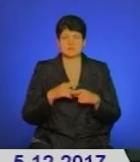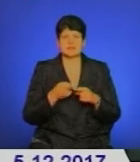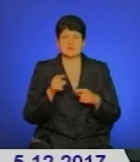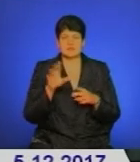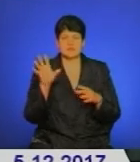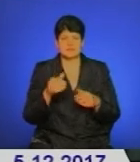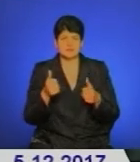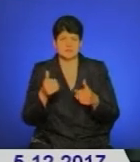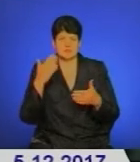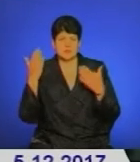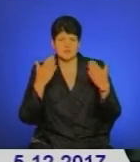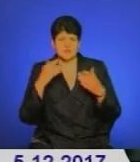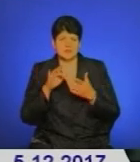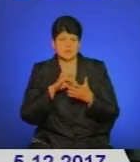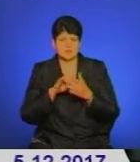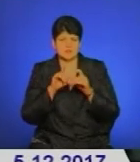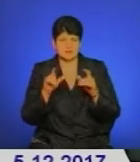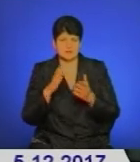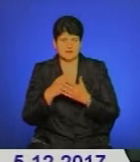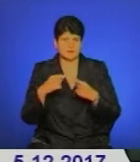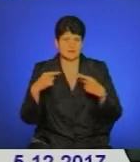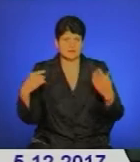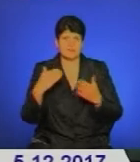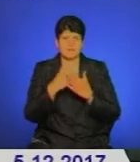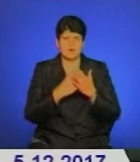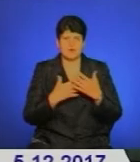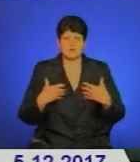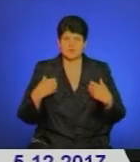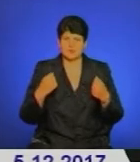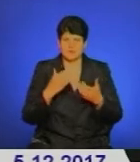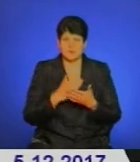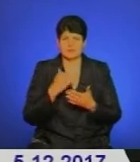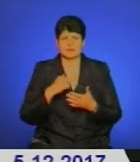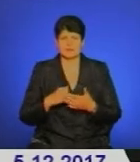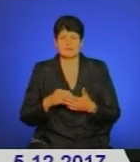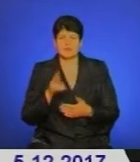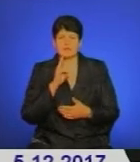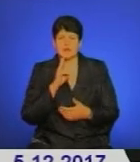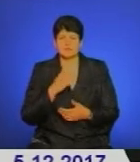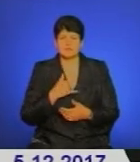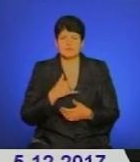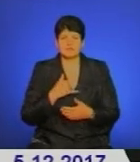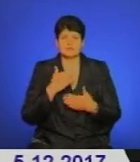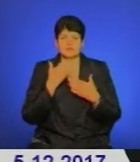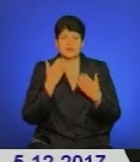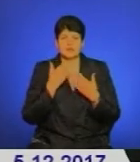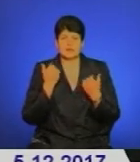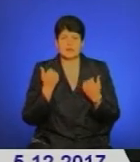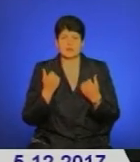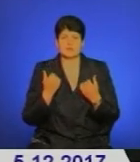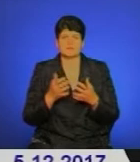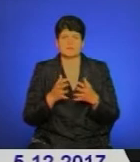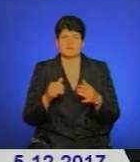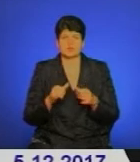влаштовано. Різні розважальні центри, різні програми для оздоровлення. В Кременці в нас немає, бо немає більшість